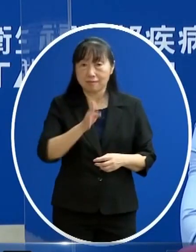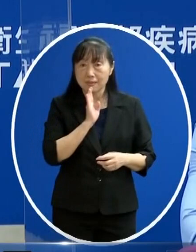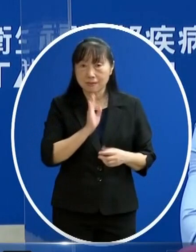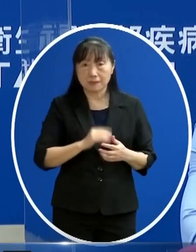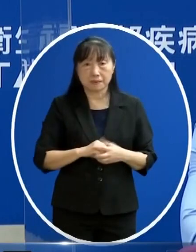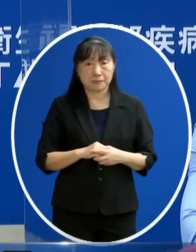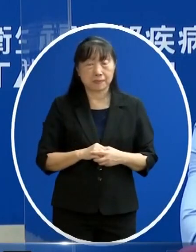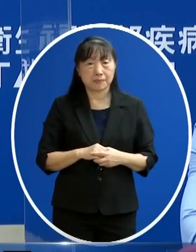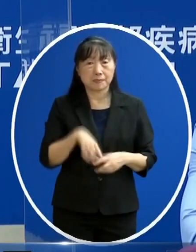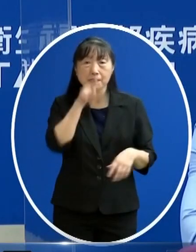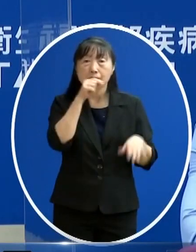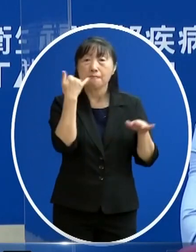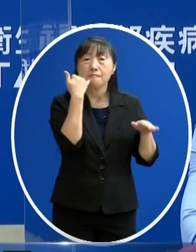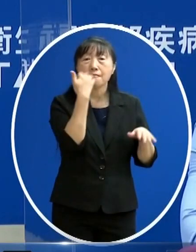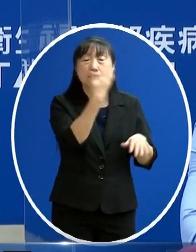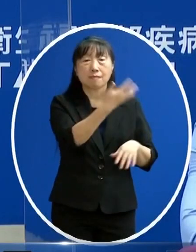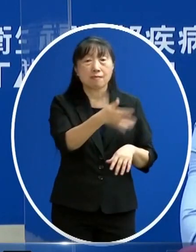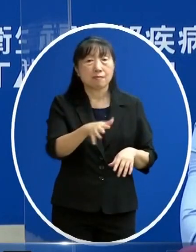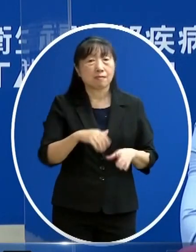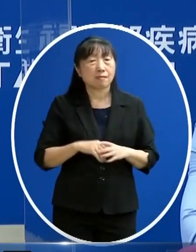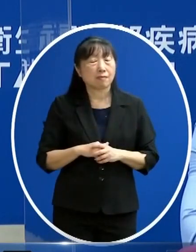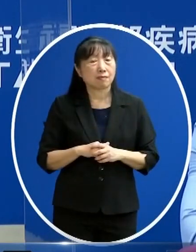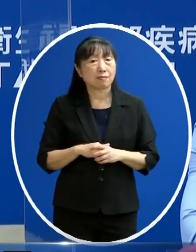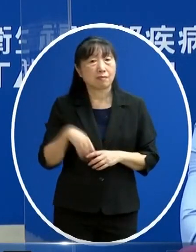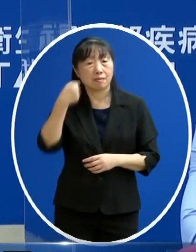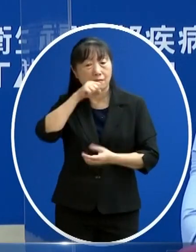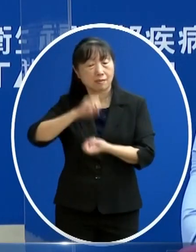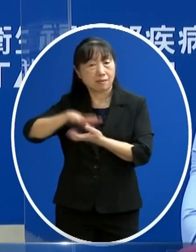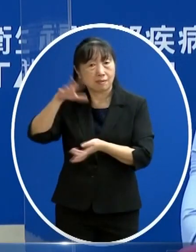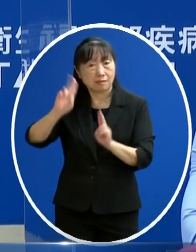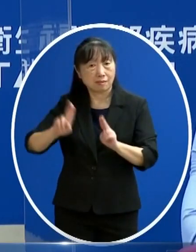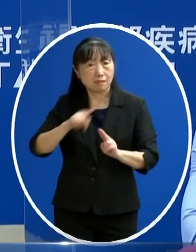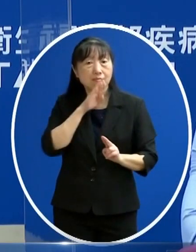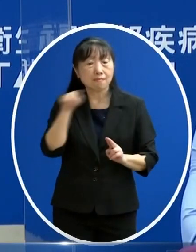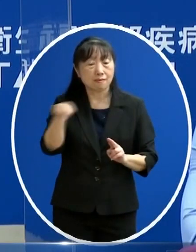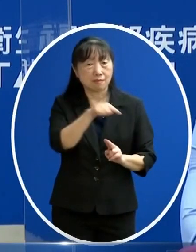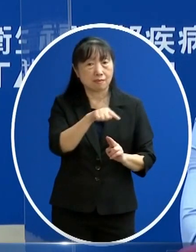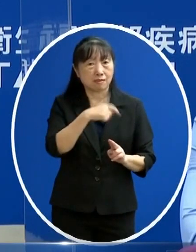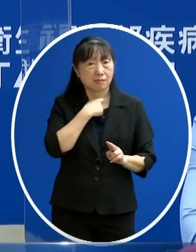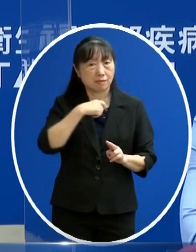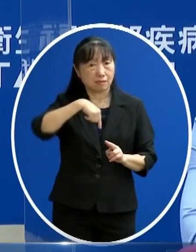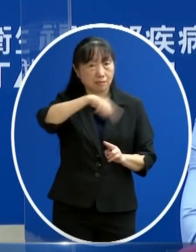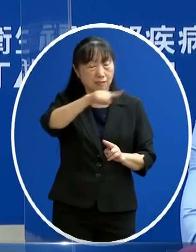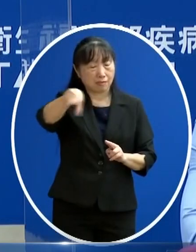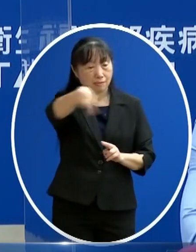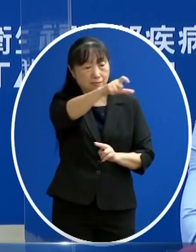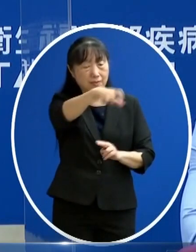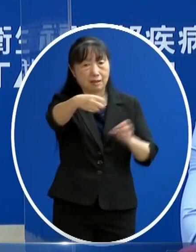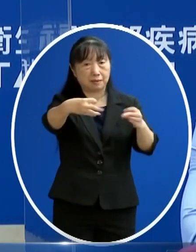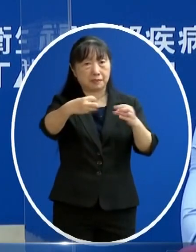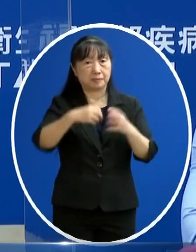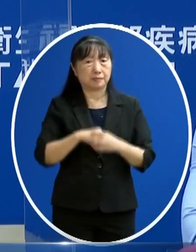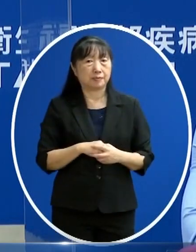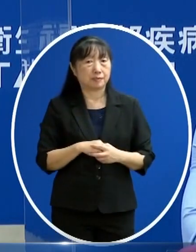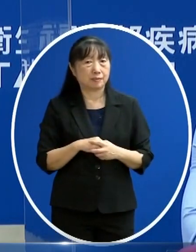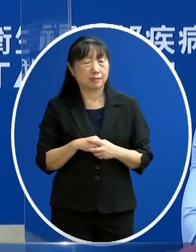是，鸿海跟这个台积电，那需要去做他们的一个采购。